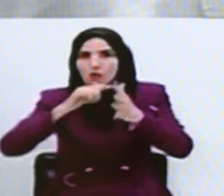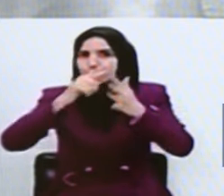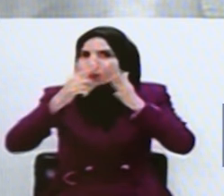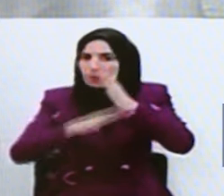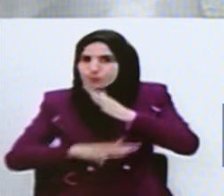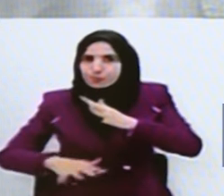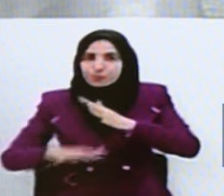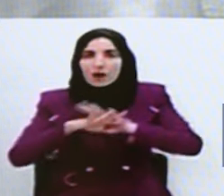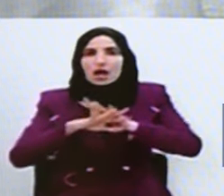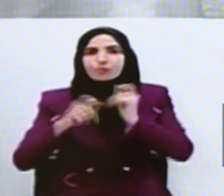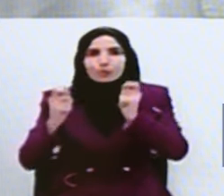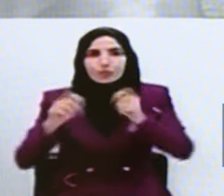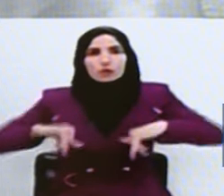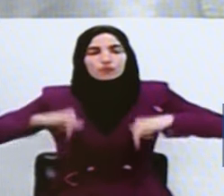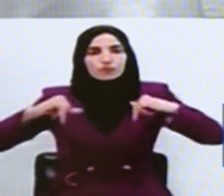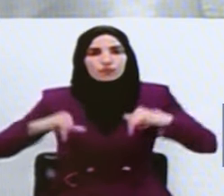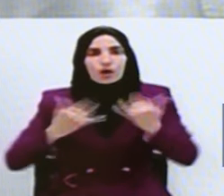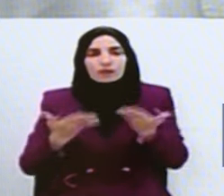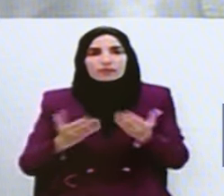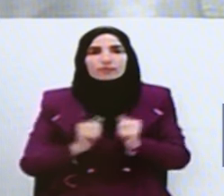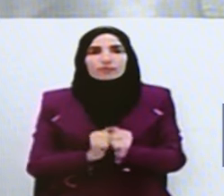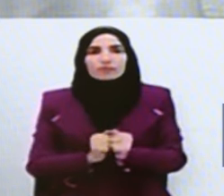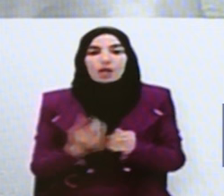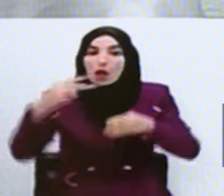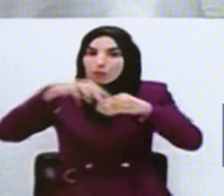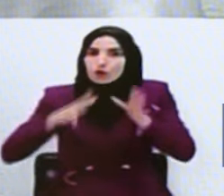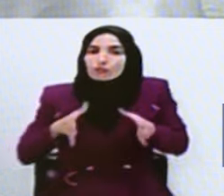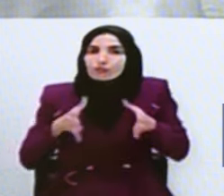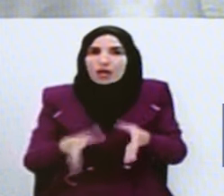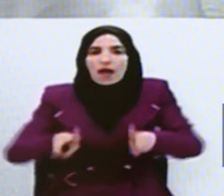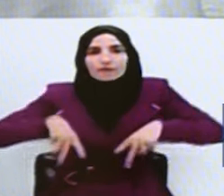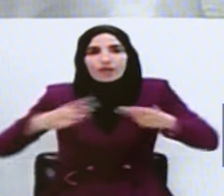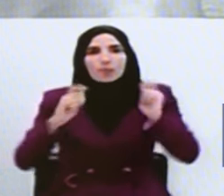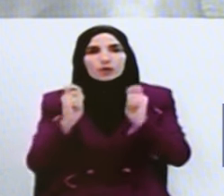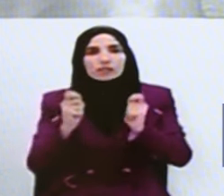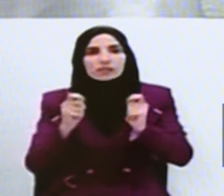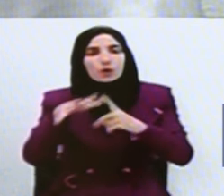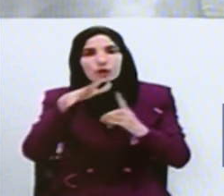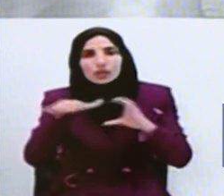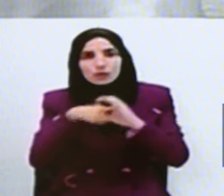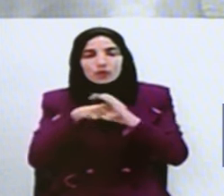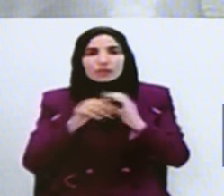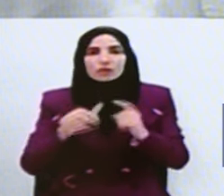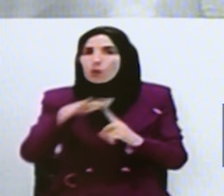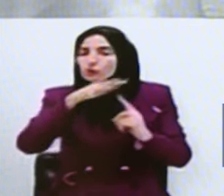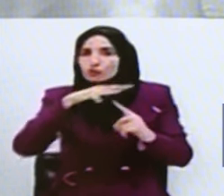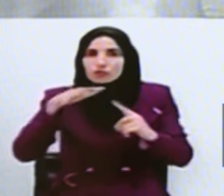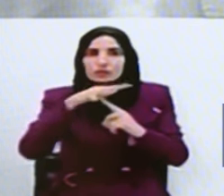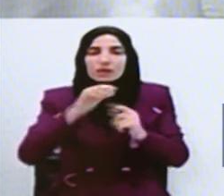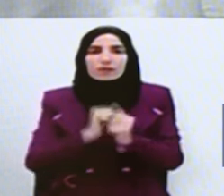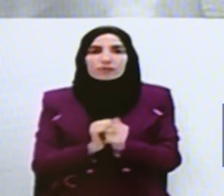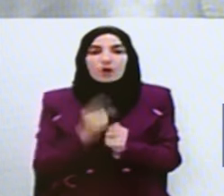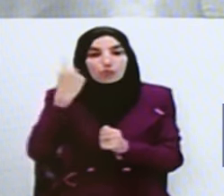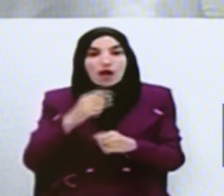ونخبه وشبابه الذي ينخرط اليوم في الحياه السياسيه والاقتصاديه والاجتماعيه